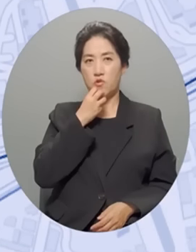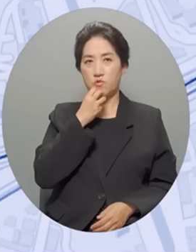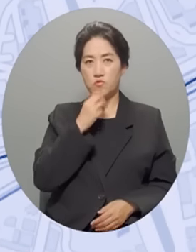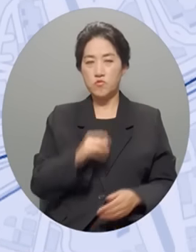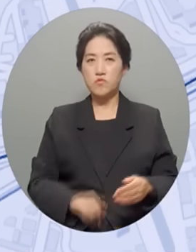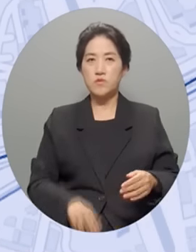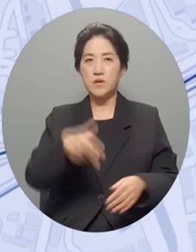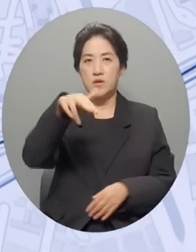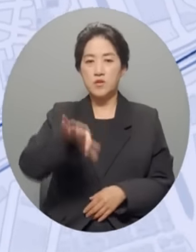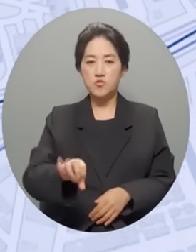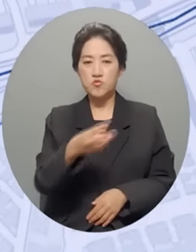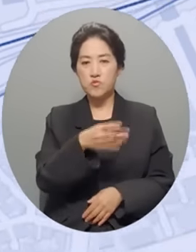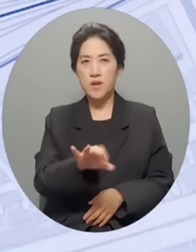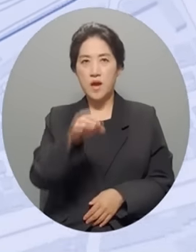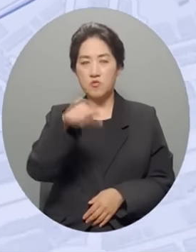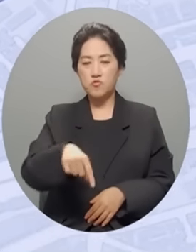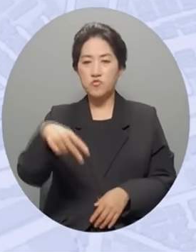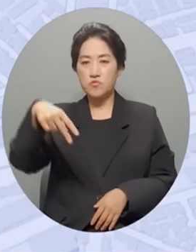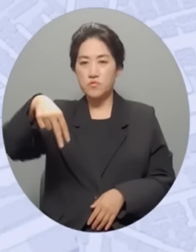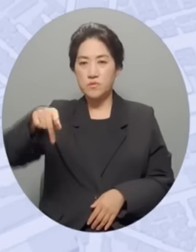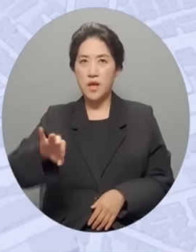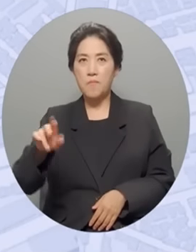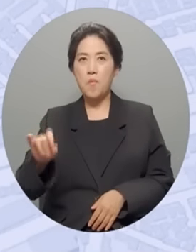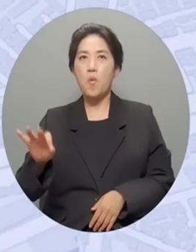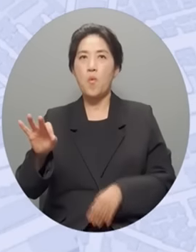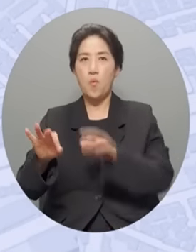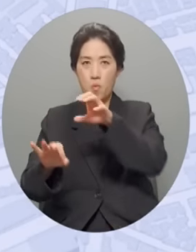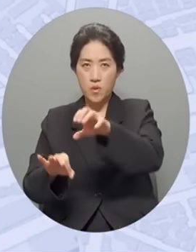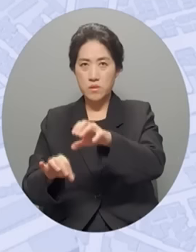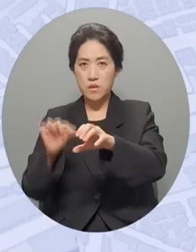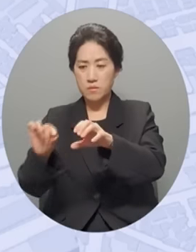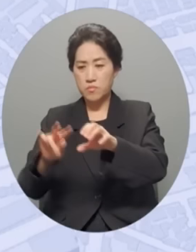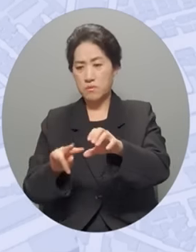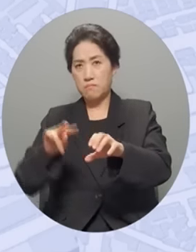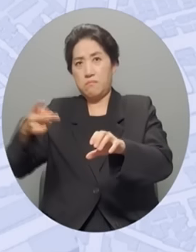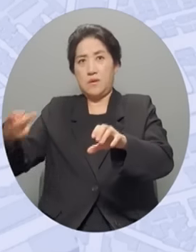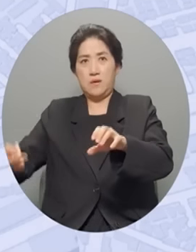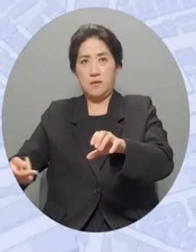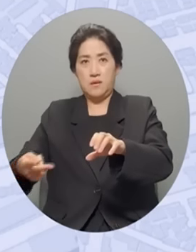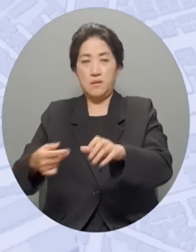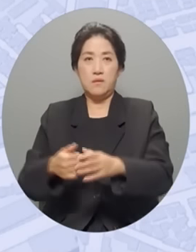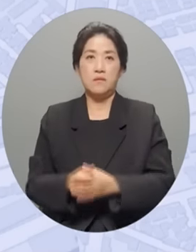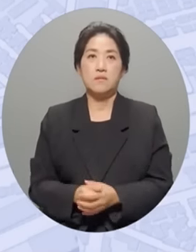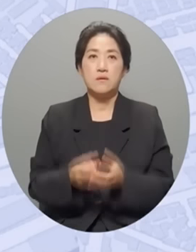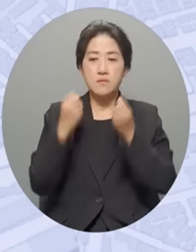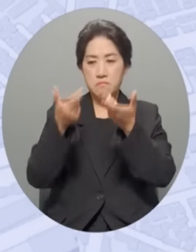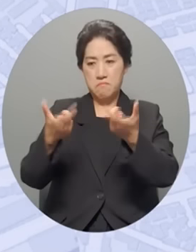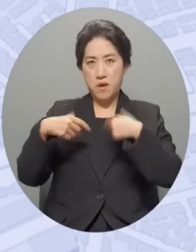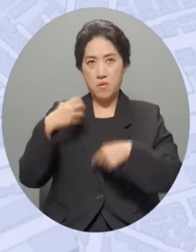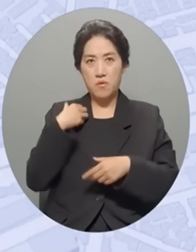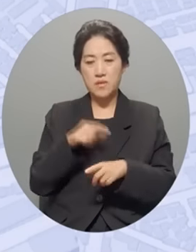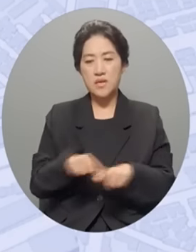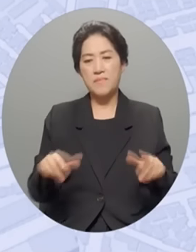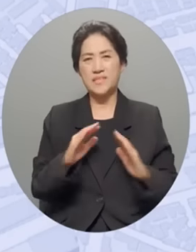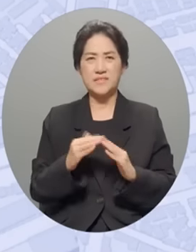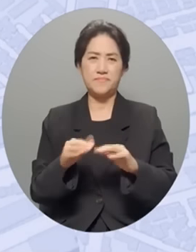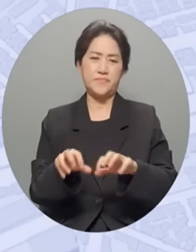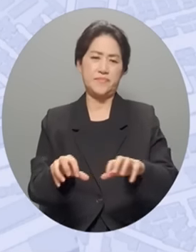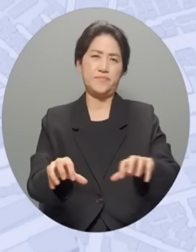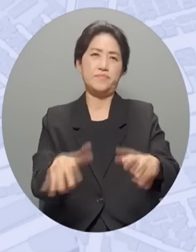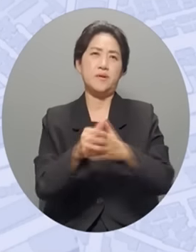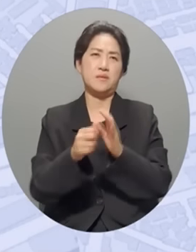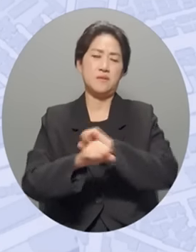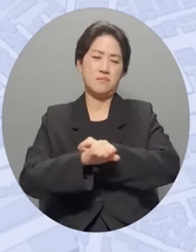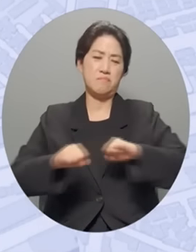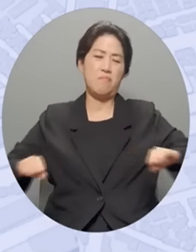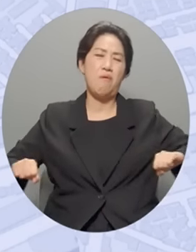상봉 1동. 그런데 4월 9일부터 일부 구역이 바뀌었습니다. 새로 맡은 곳은 일반 주택이 많고 면적도 두